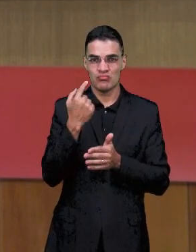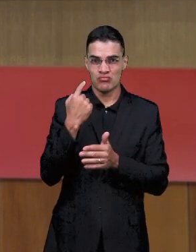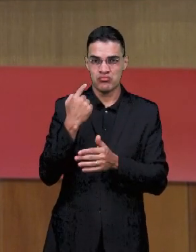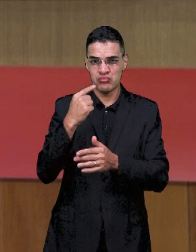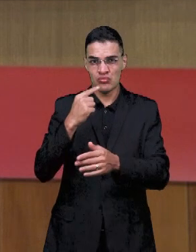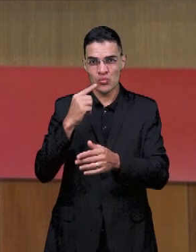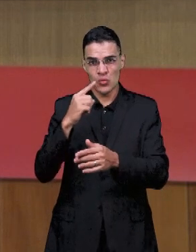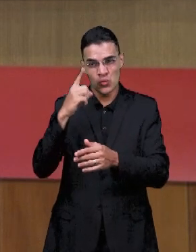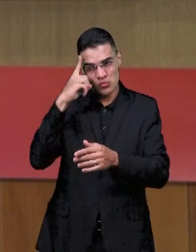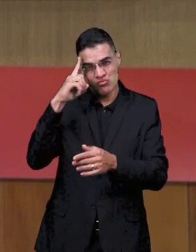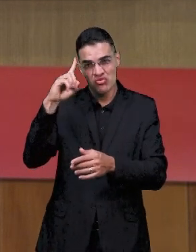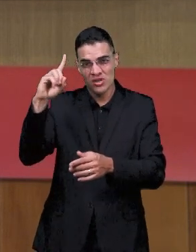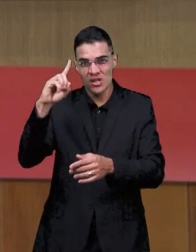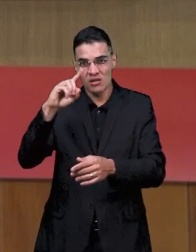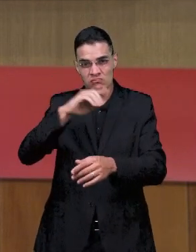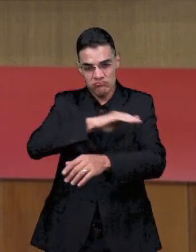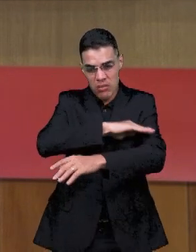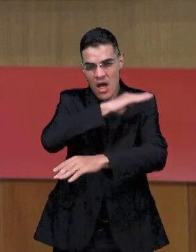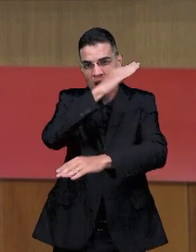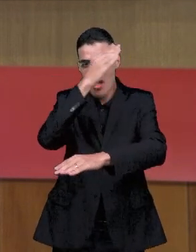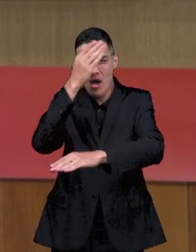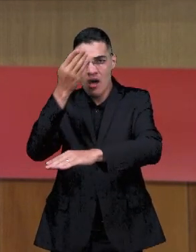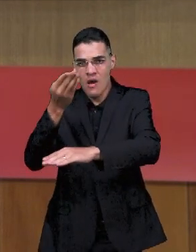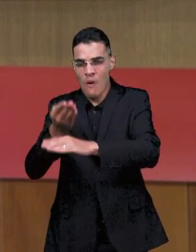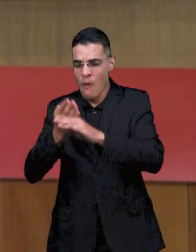Во время сие мы